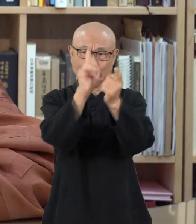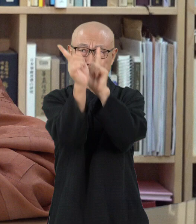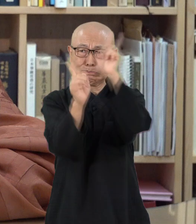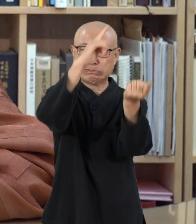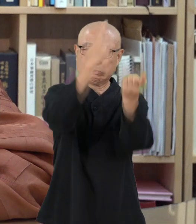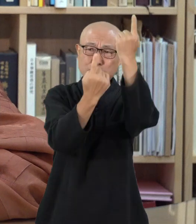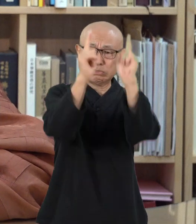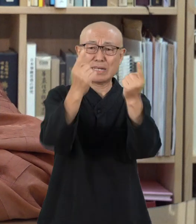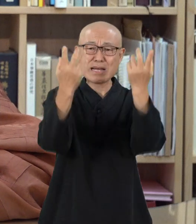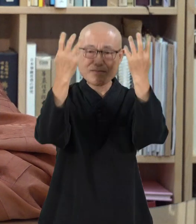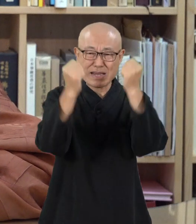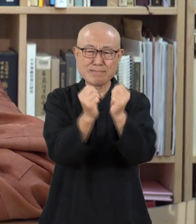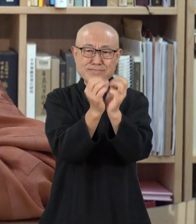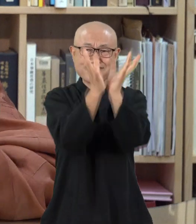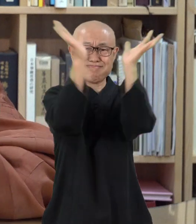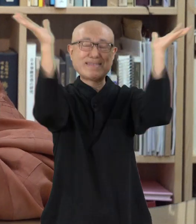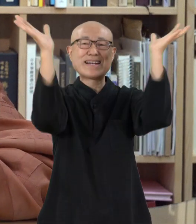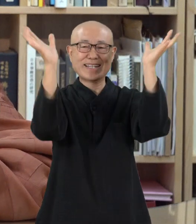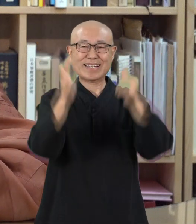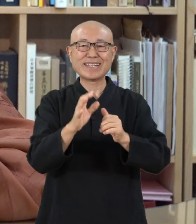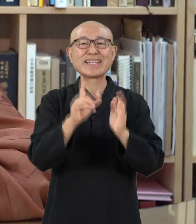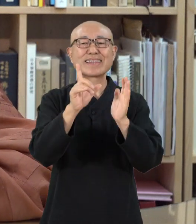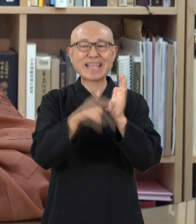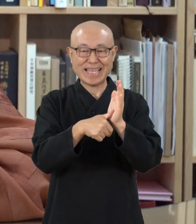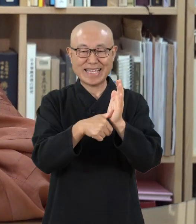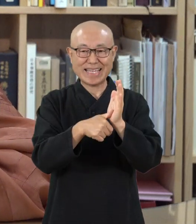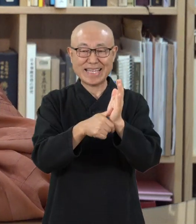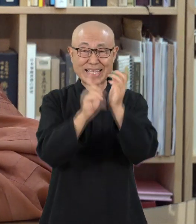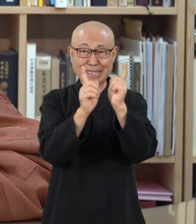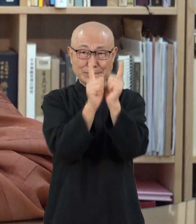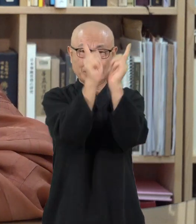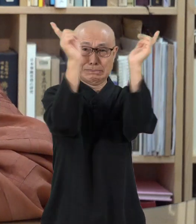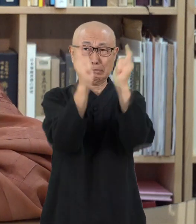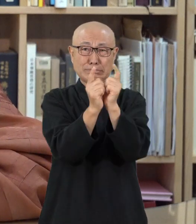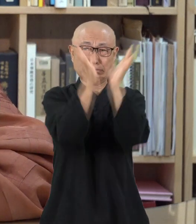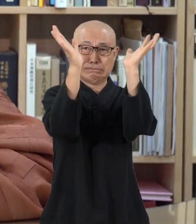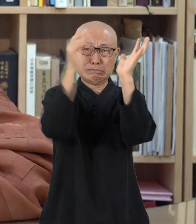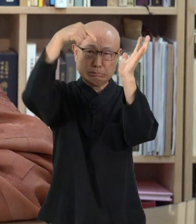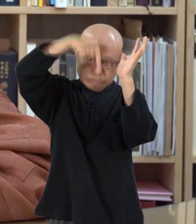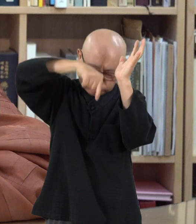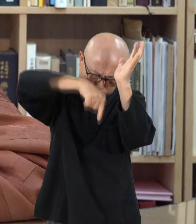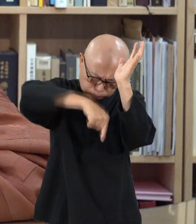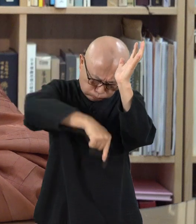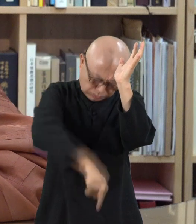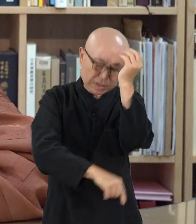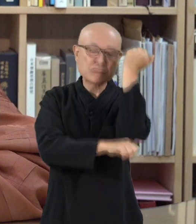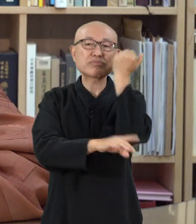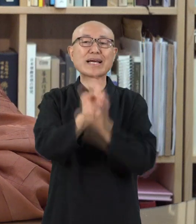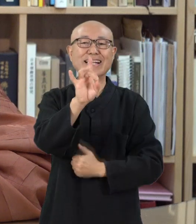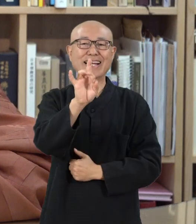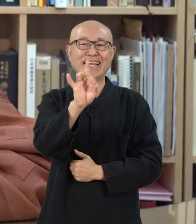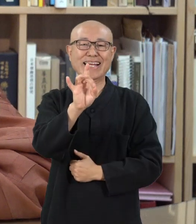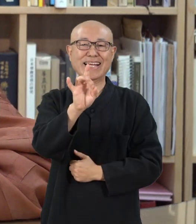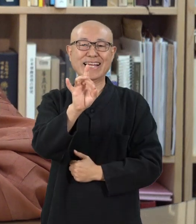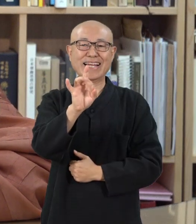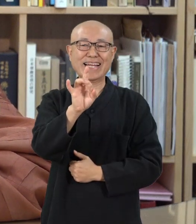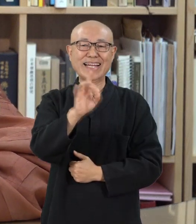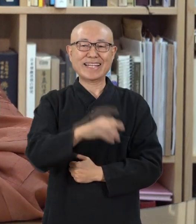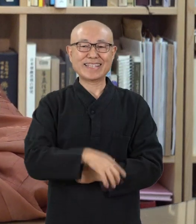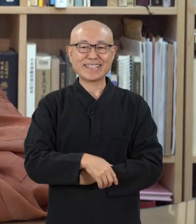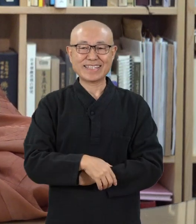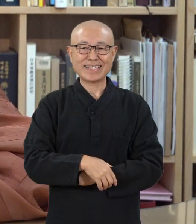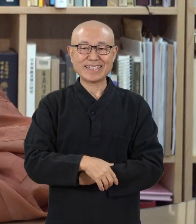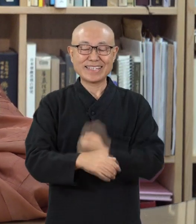막 펼쳐지는데 그 나무의 근원을 찾아오면 뿌리는 하나인 거예요. 그래서